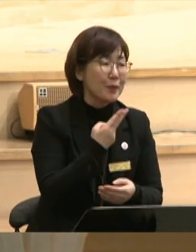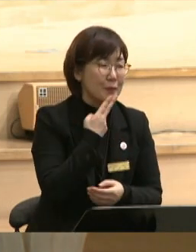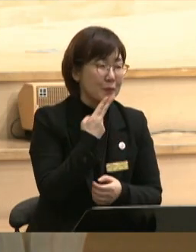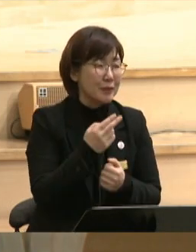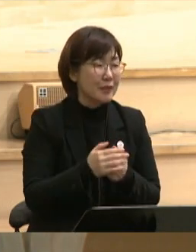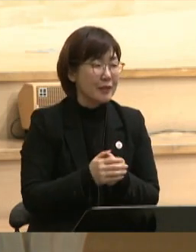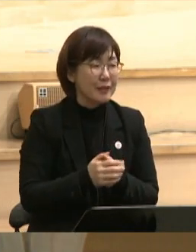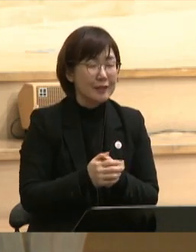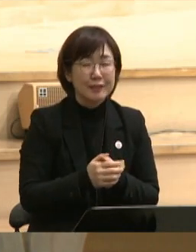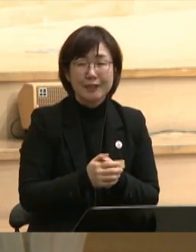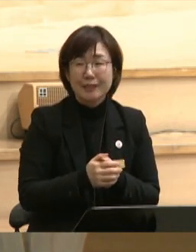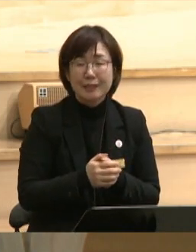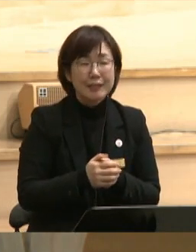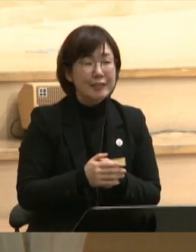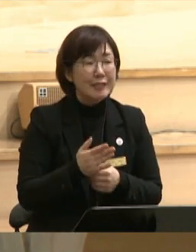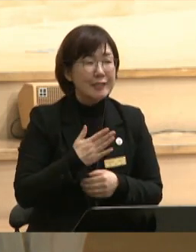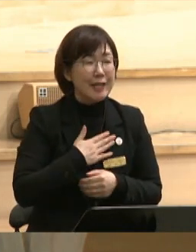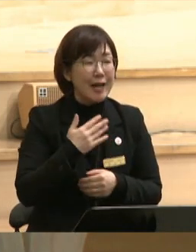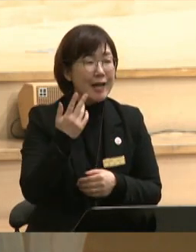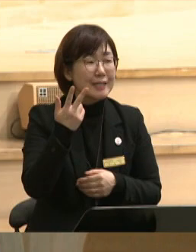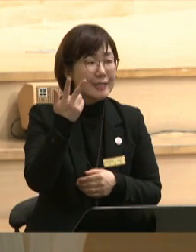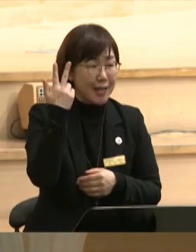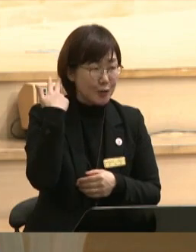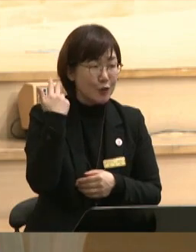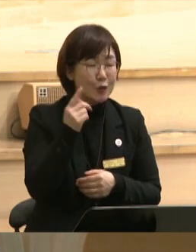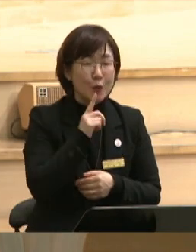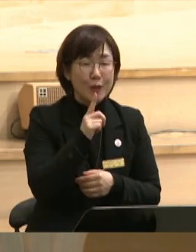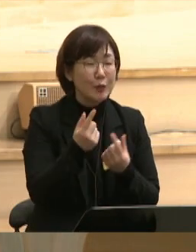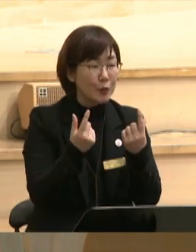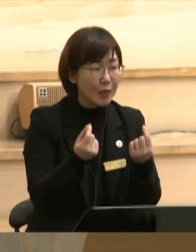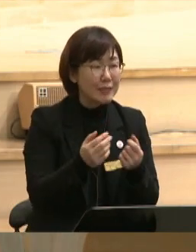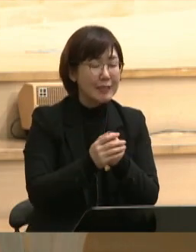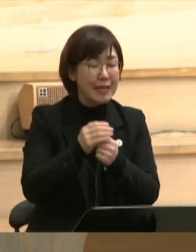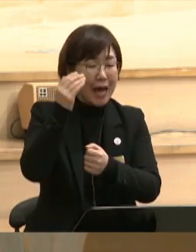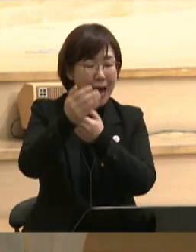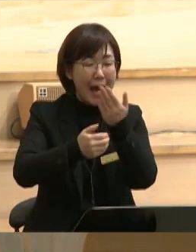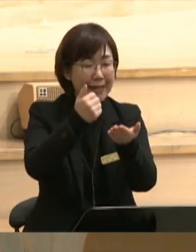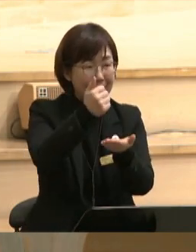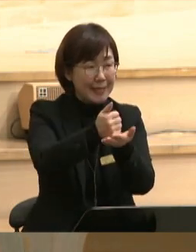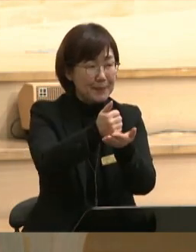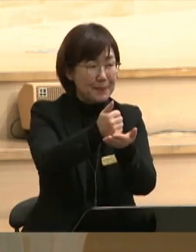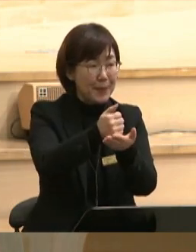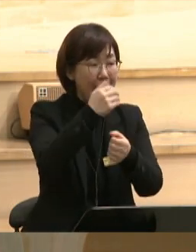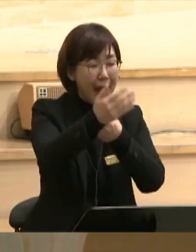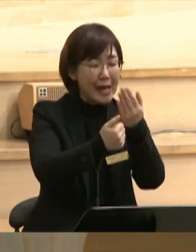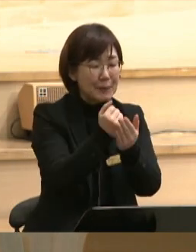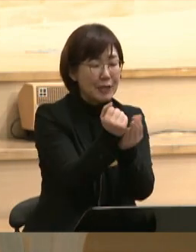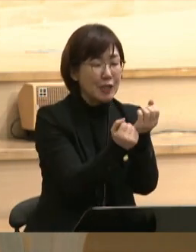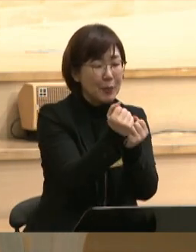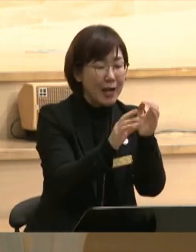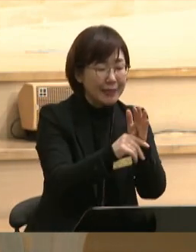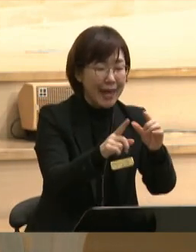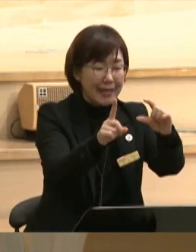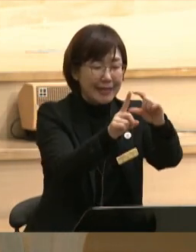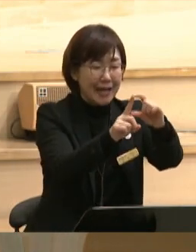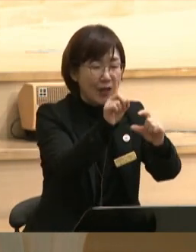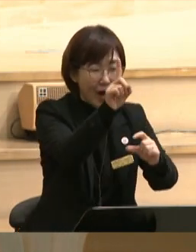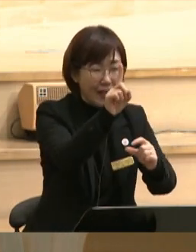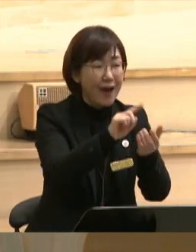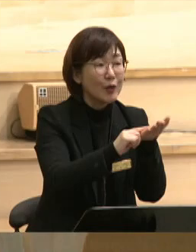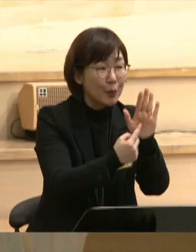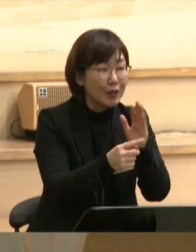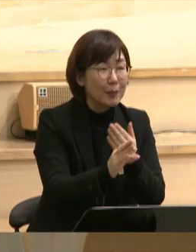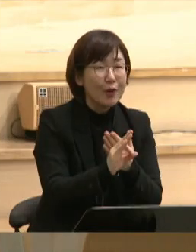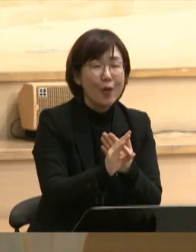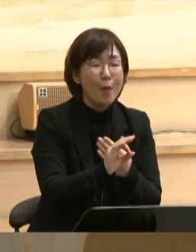여러분 제가 지난주 1편에서도 말씀드렸지만 하나님을 한 단어로 딱 표현한다면 뭐라고 말할 수 있을까